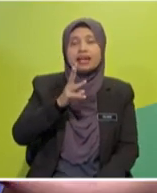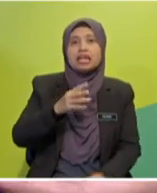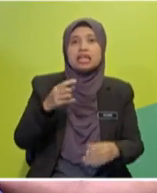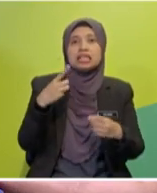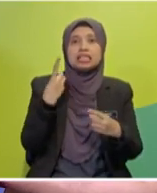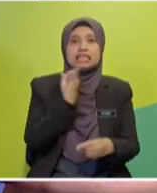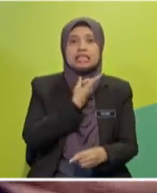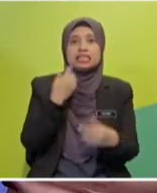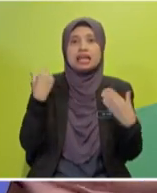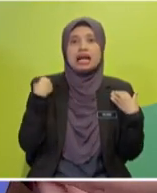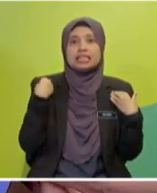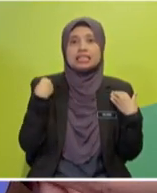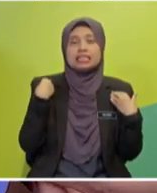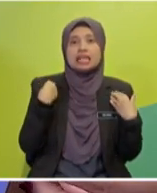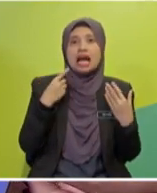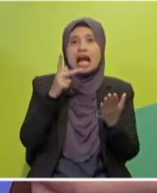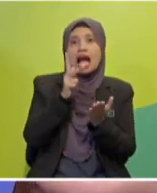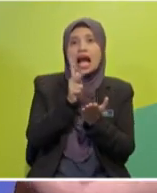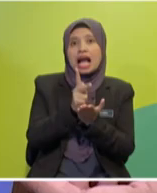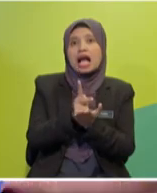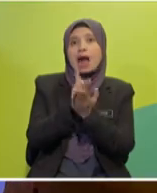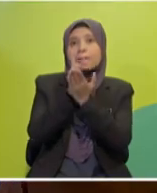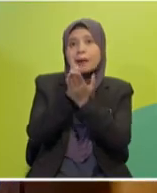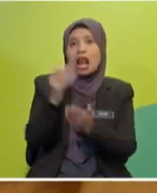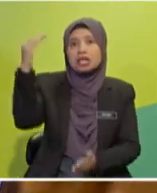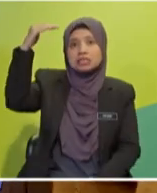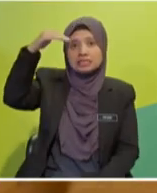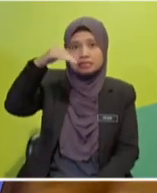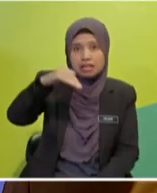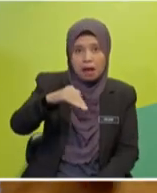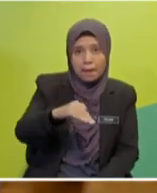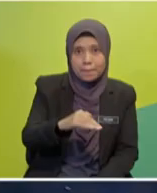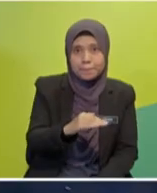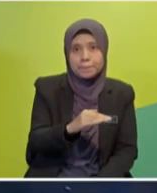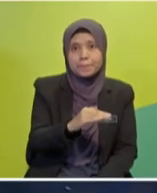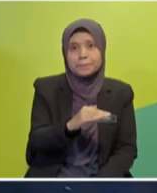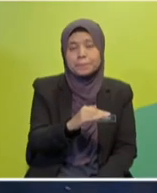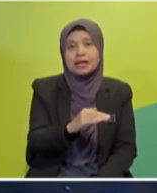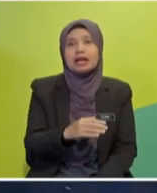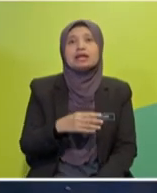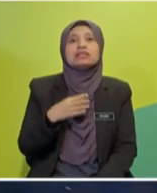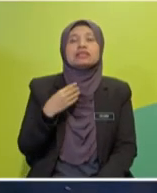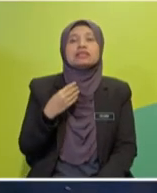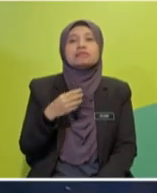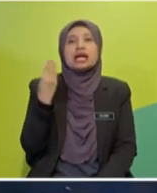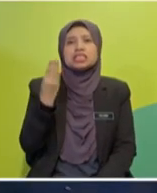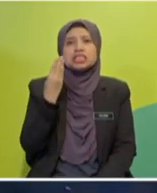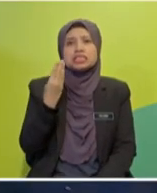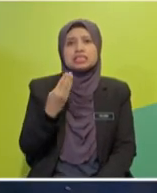ada kapal selam. Oh, kapal selam. Kapal selam ni dekat atas air. Biasa dia menyelam ke